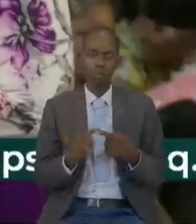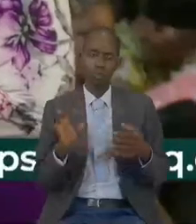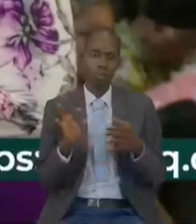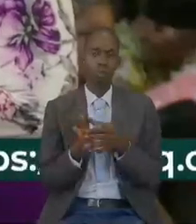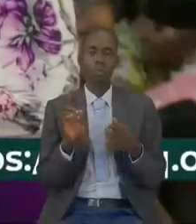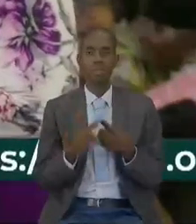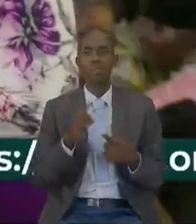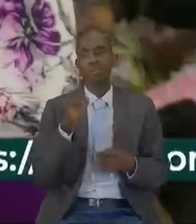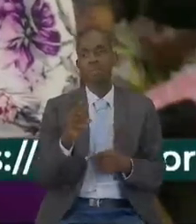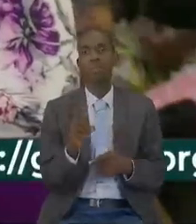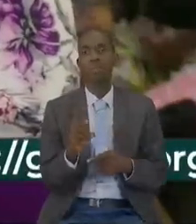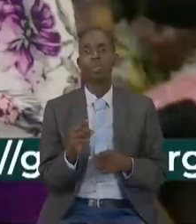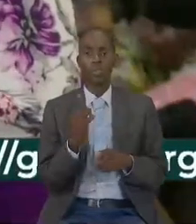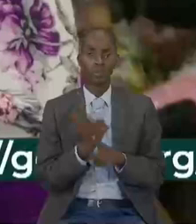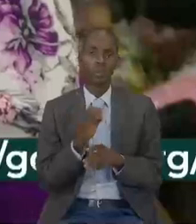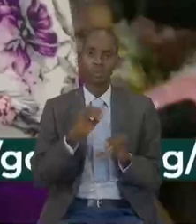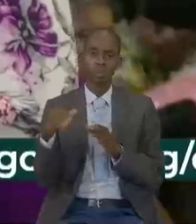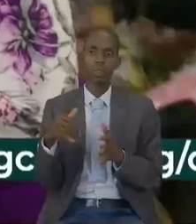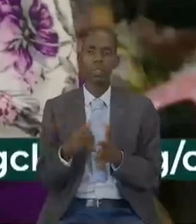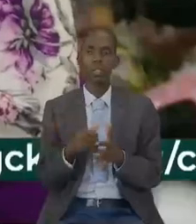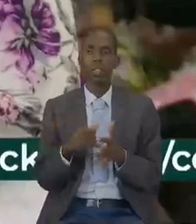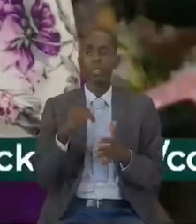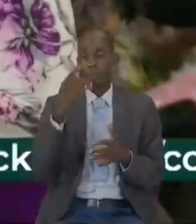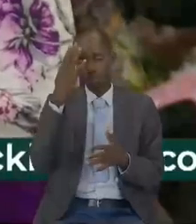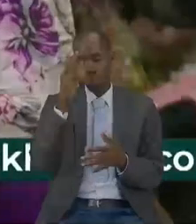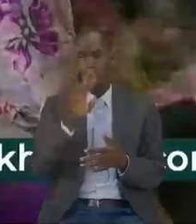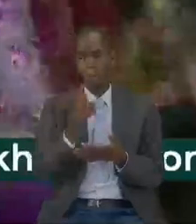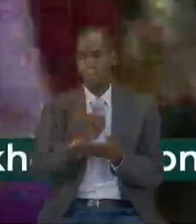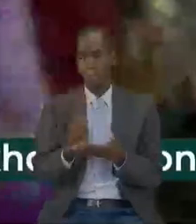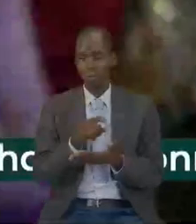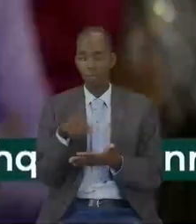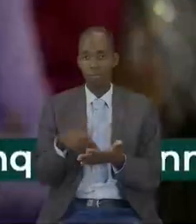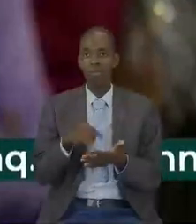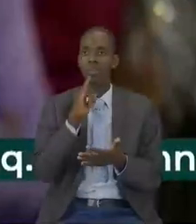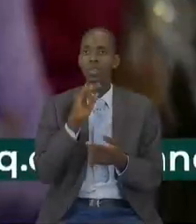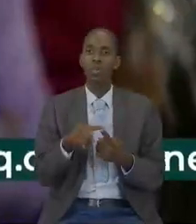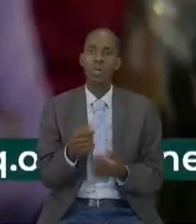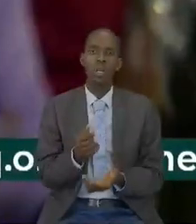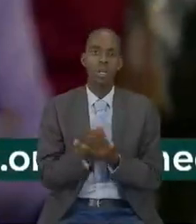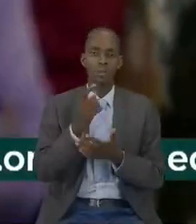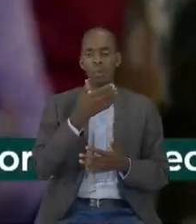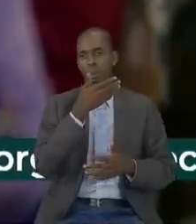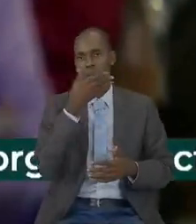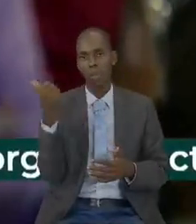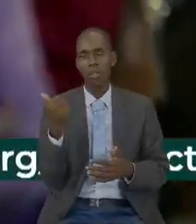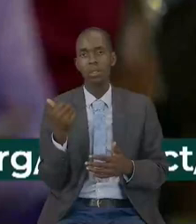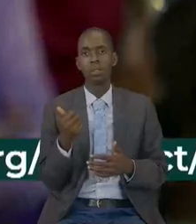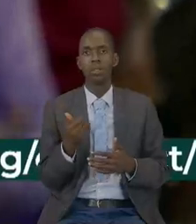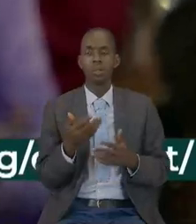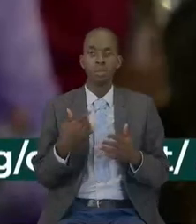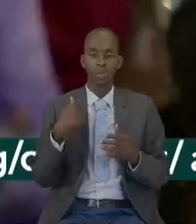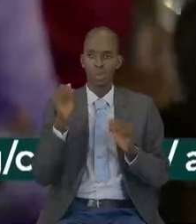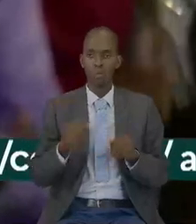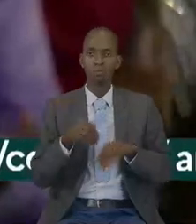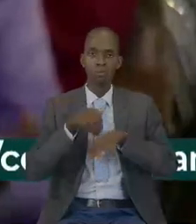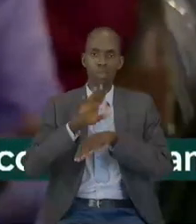aider à maintenir votre foi pour aller au ciel. Faisons-le rapidement, s'il vous plaît.